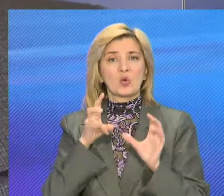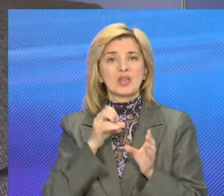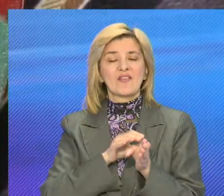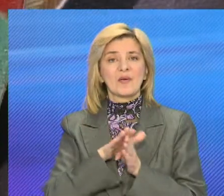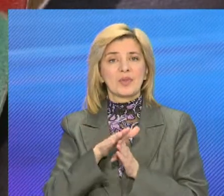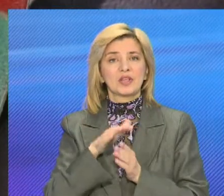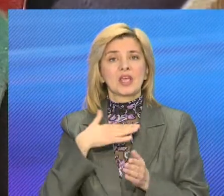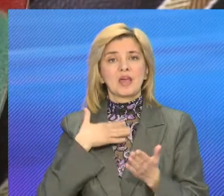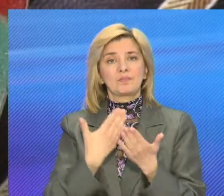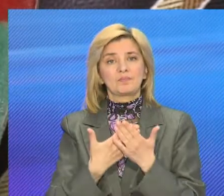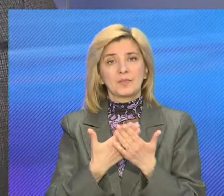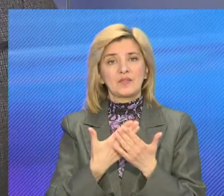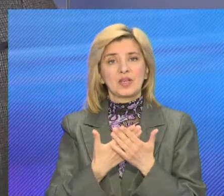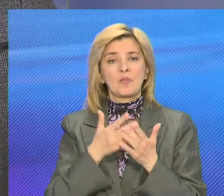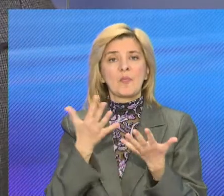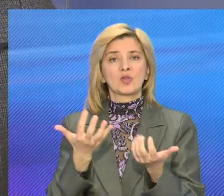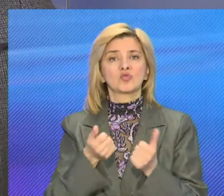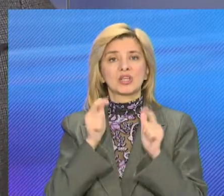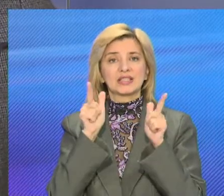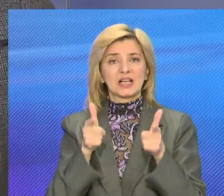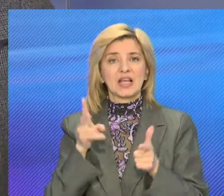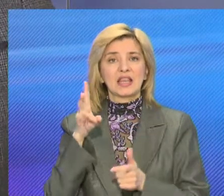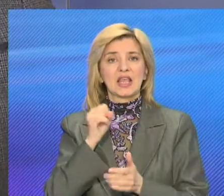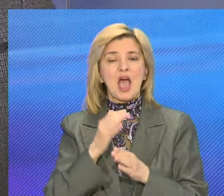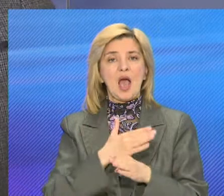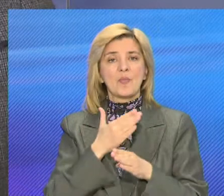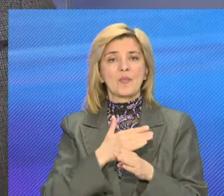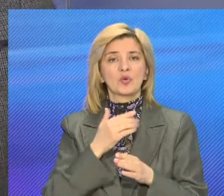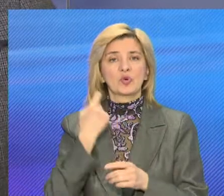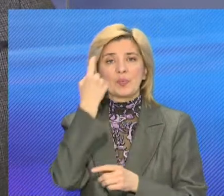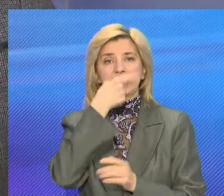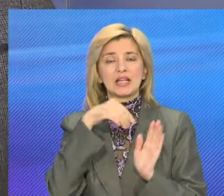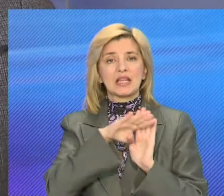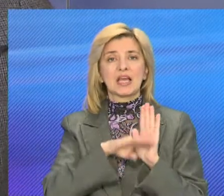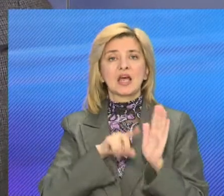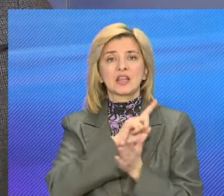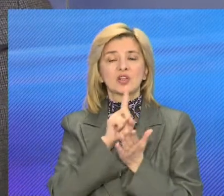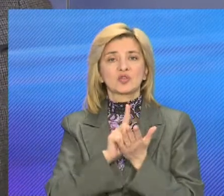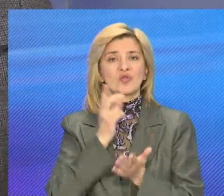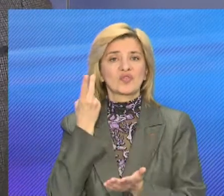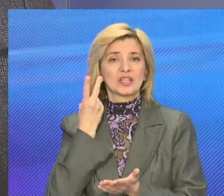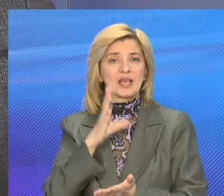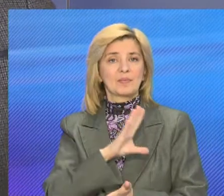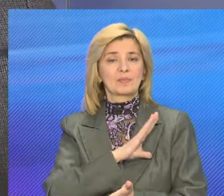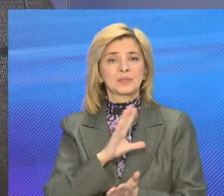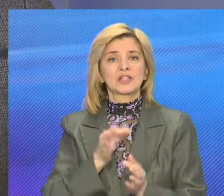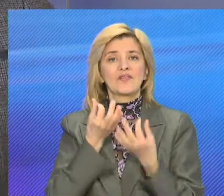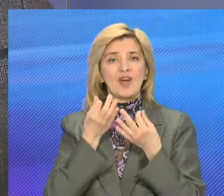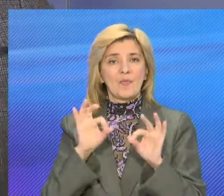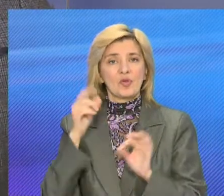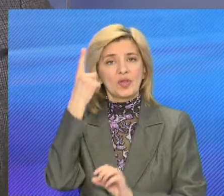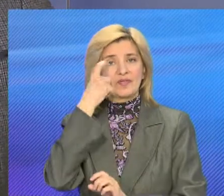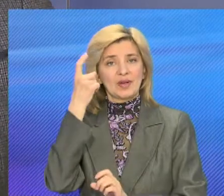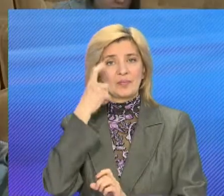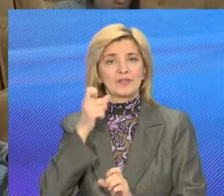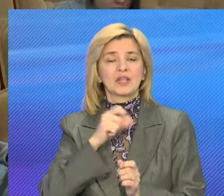Ну, я приведу пример. Получение согласия, да, на обработку персональных данных должно всегда носить свободный,